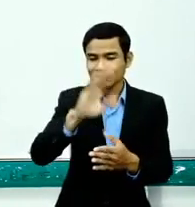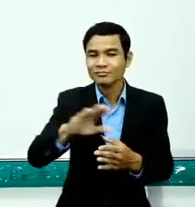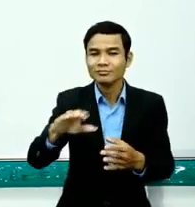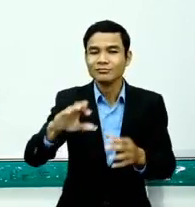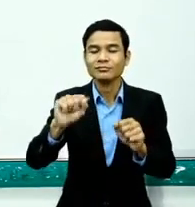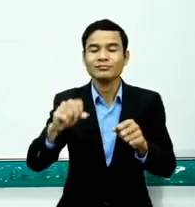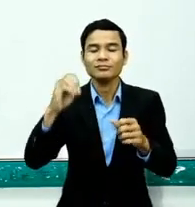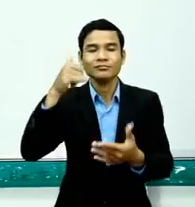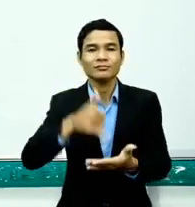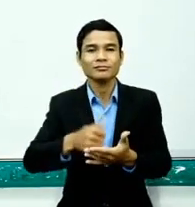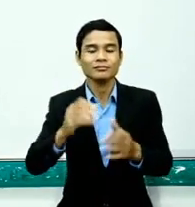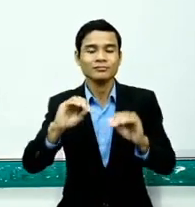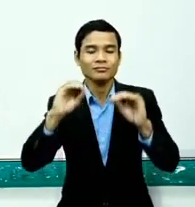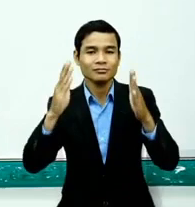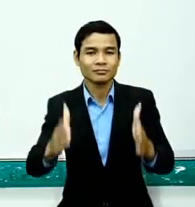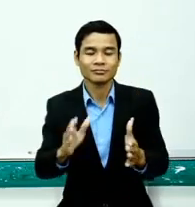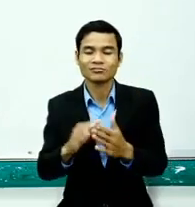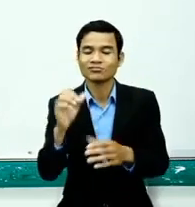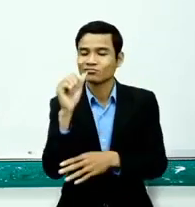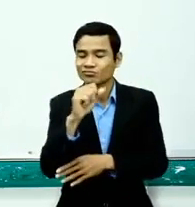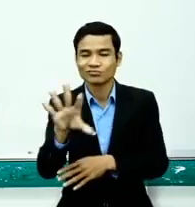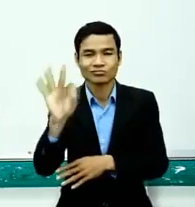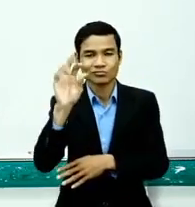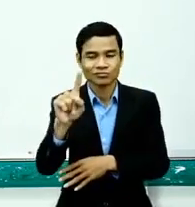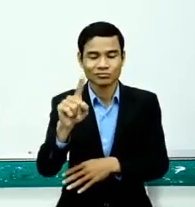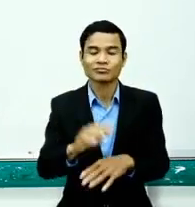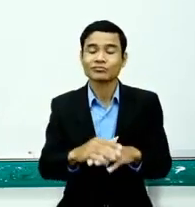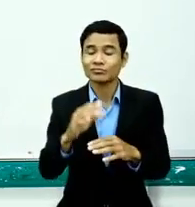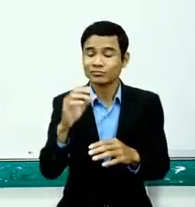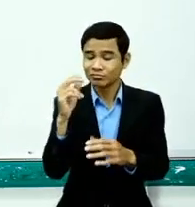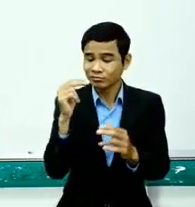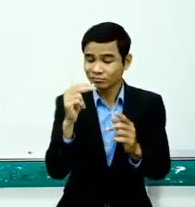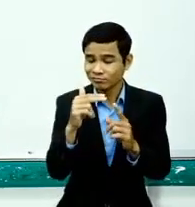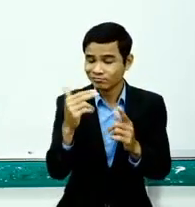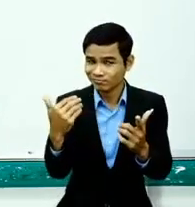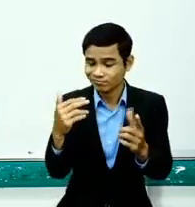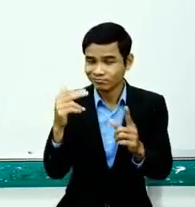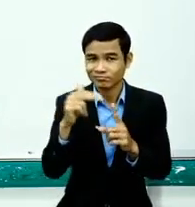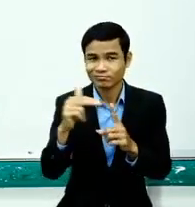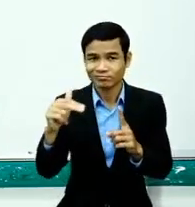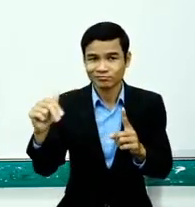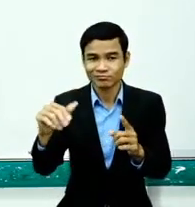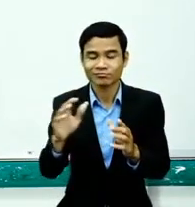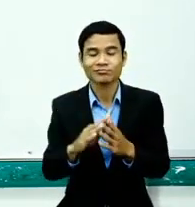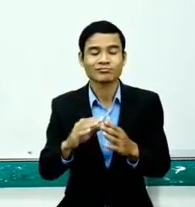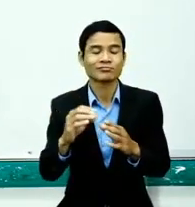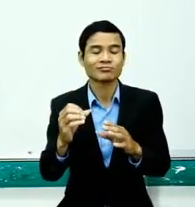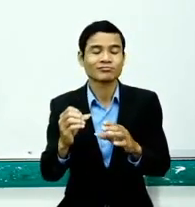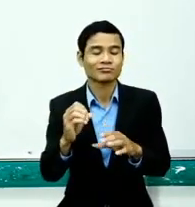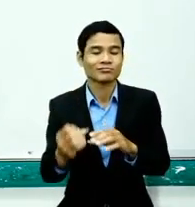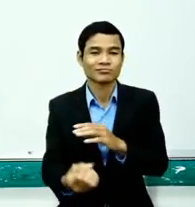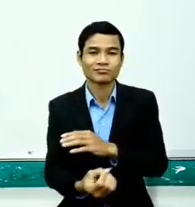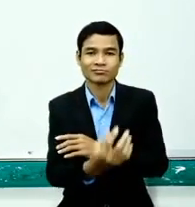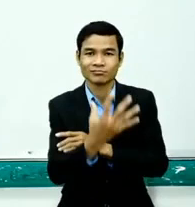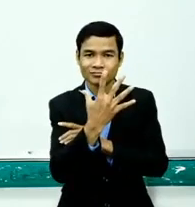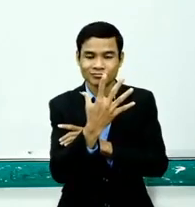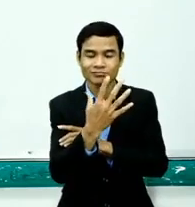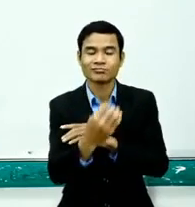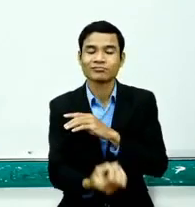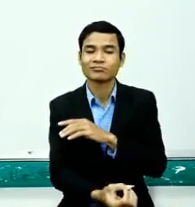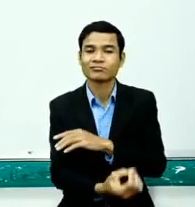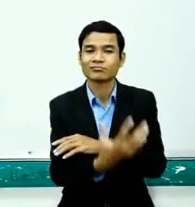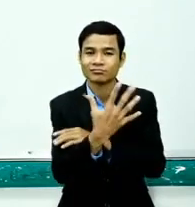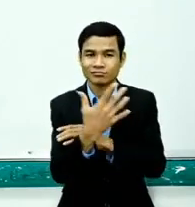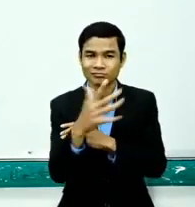ញ្ចឹងថ្ងៃនេះអ្នកគ្រូក៏បានជ្រើសរើសបទចម្រៀងមួយបទដែលមានចំណងជើងថាព្រះអាទិត្យរះហើយចាកូនស្គាល់ព្រះអាទិត្